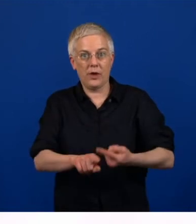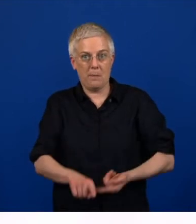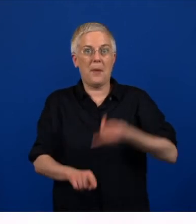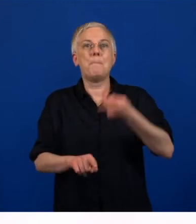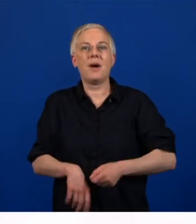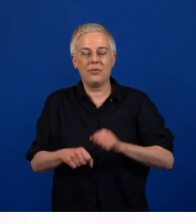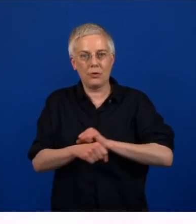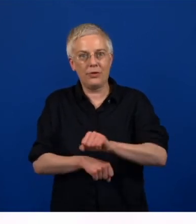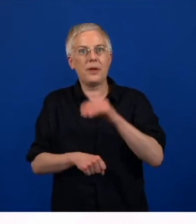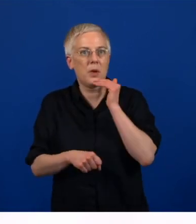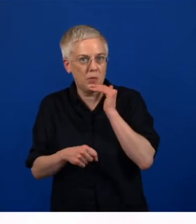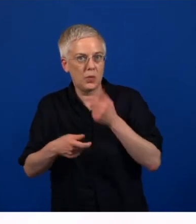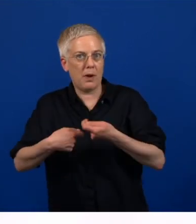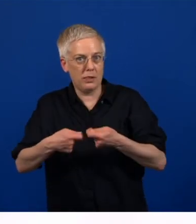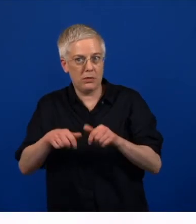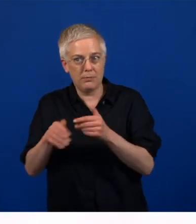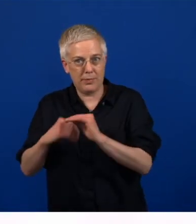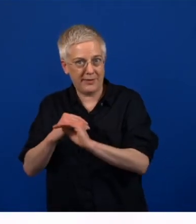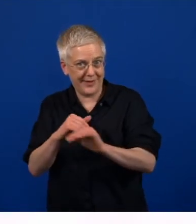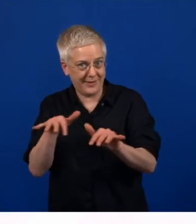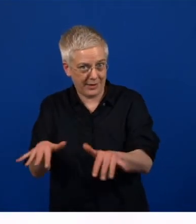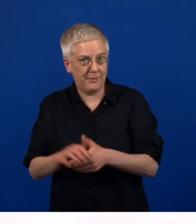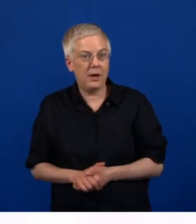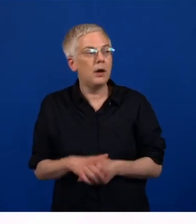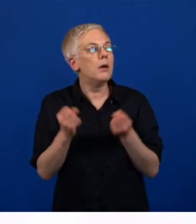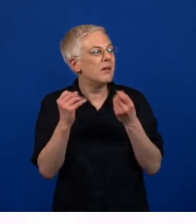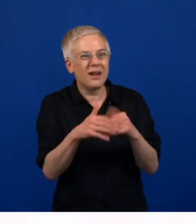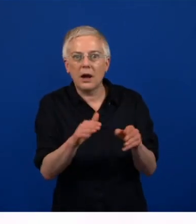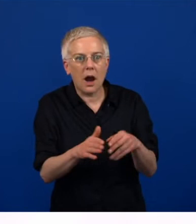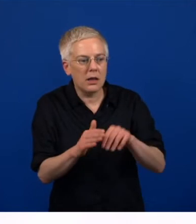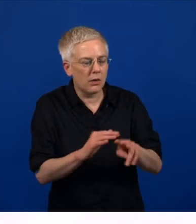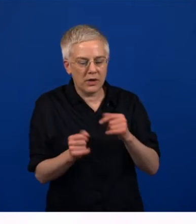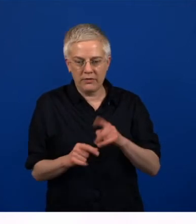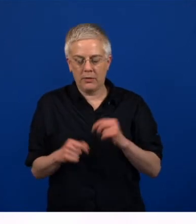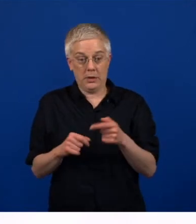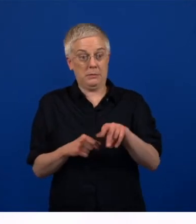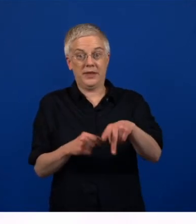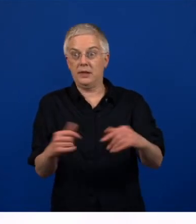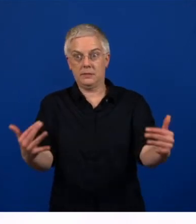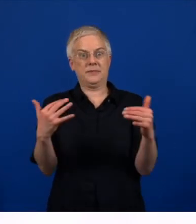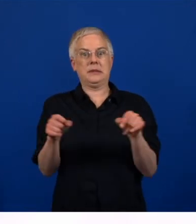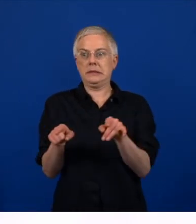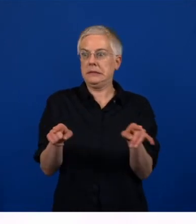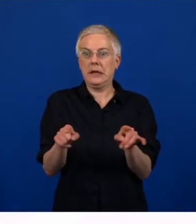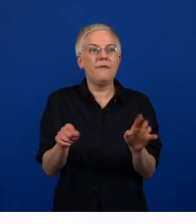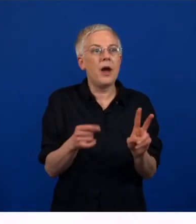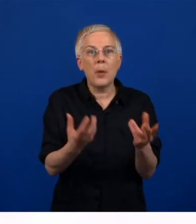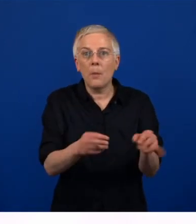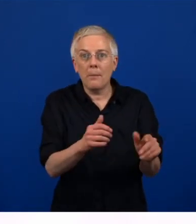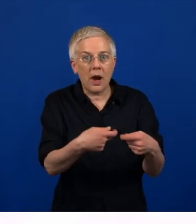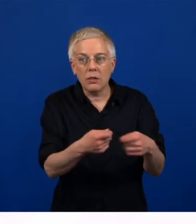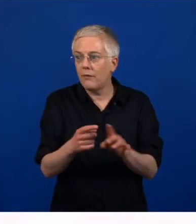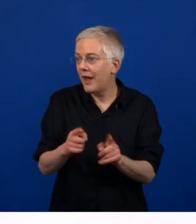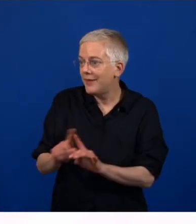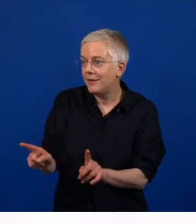Krankenhäuser bei der Frage, welche Behandlung wird jetzt durchgeführt und welche wird verschoben, nachschärfen. Und aus meiner Sicht muss